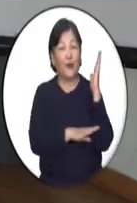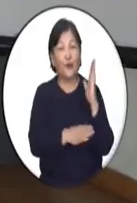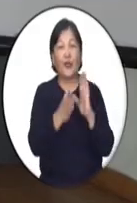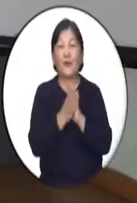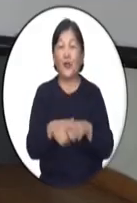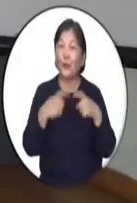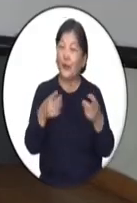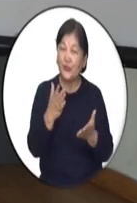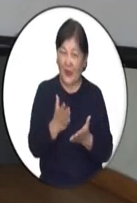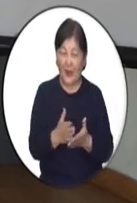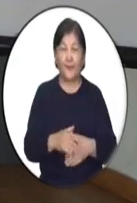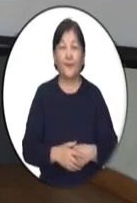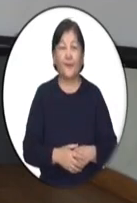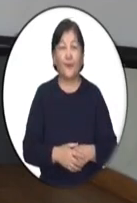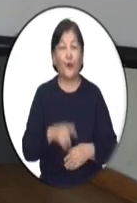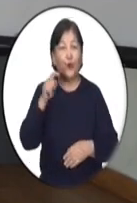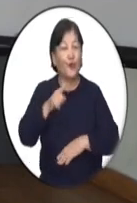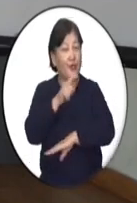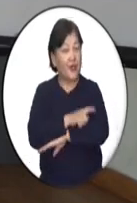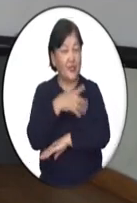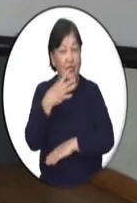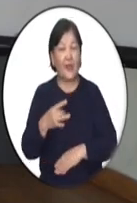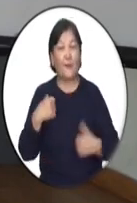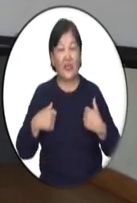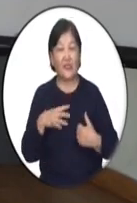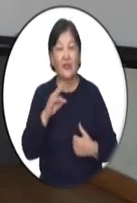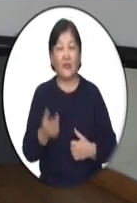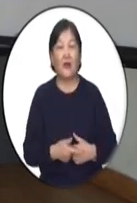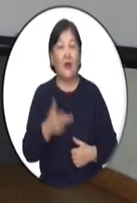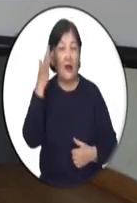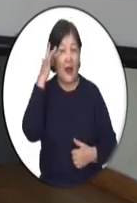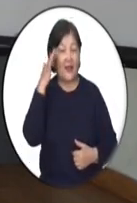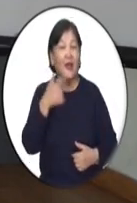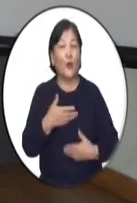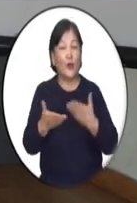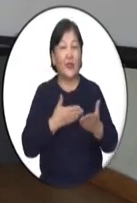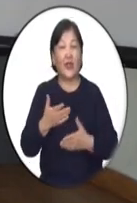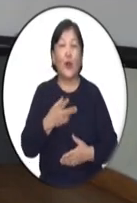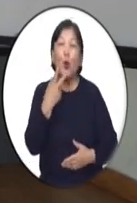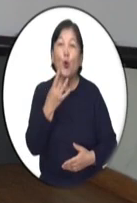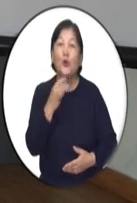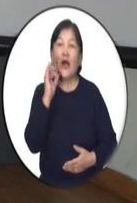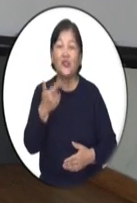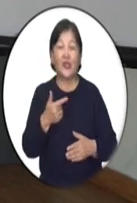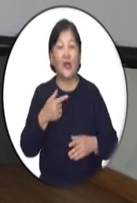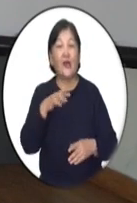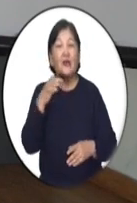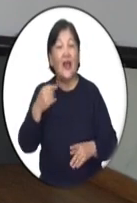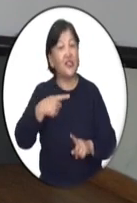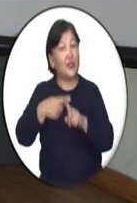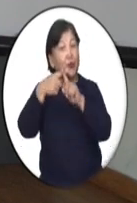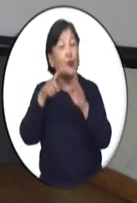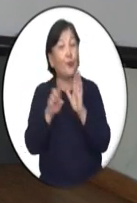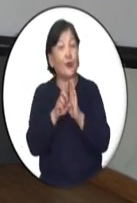Сайн байцгаана хүүхдүүдээ. Та бүхэндээ энэ өдрийн мэнд хүргэе. За өнөөдрийн хичээлээр багш нгадаад худалдааны